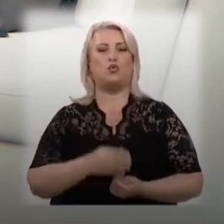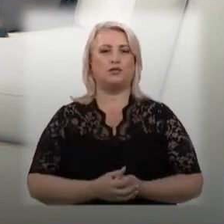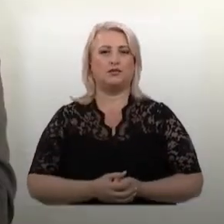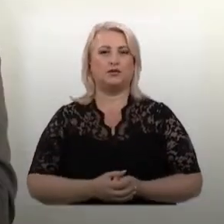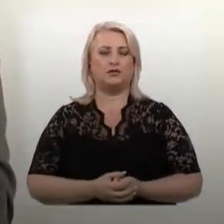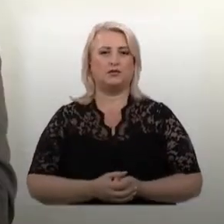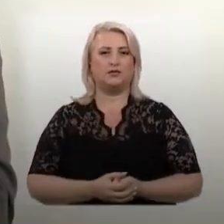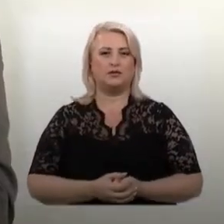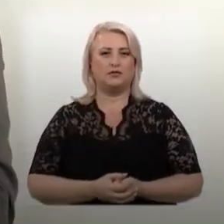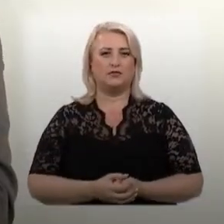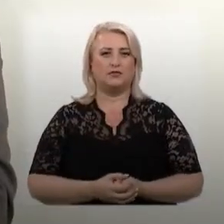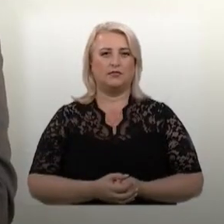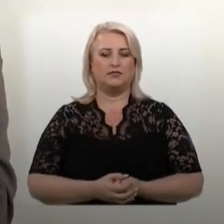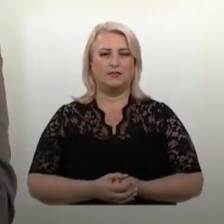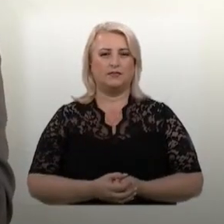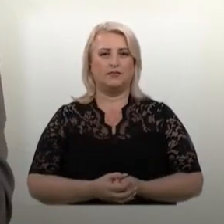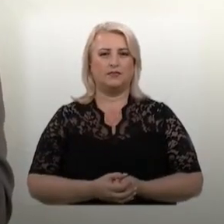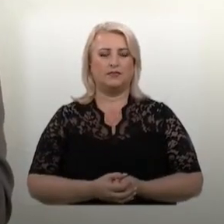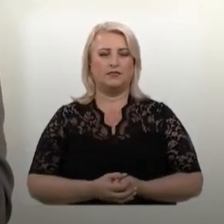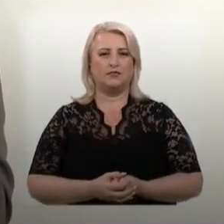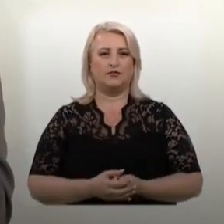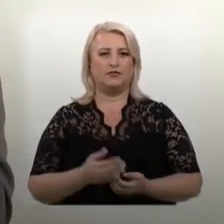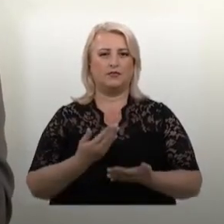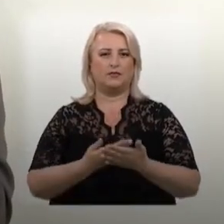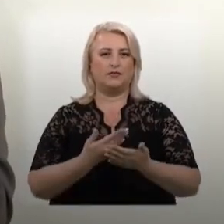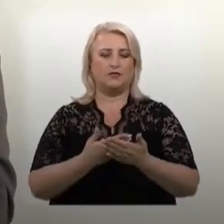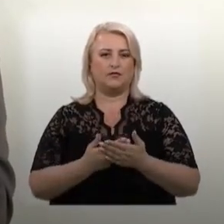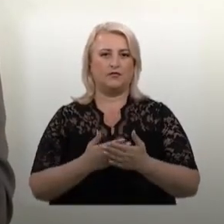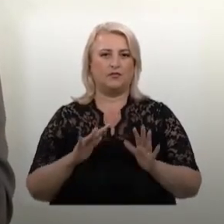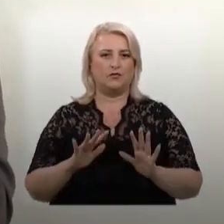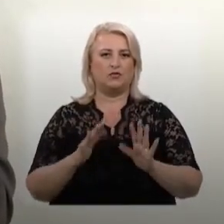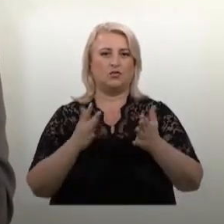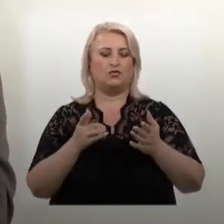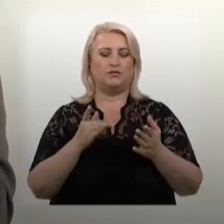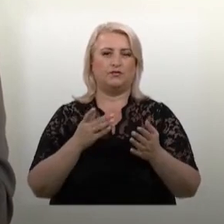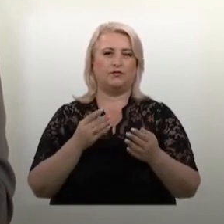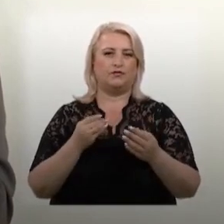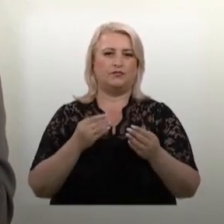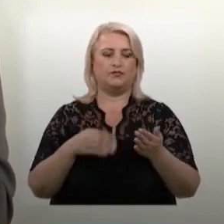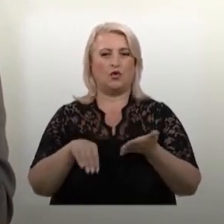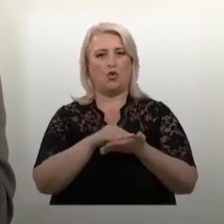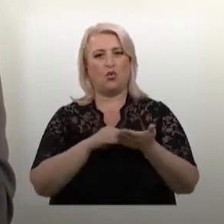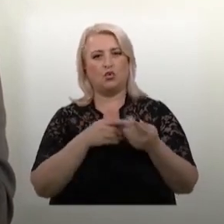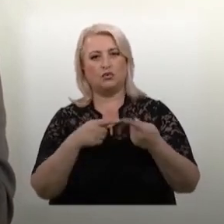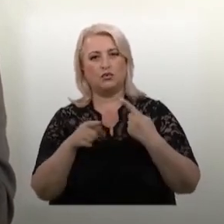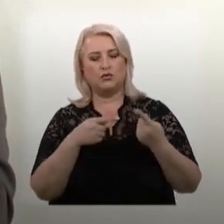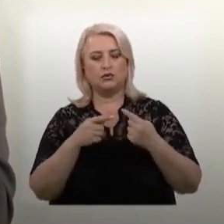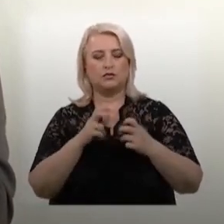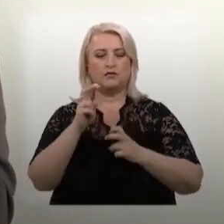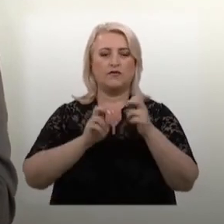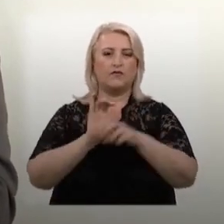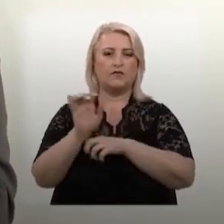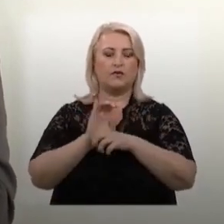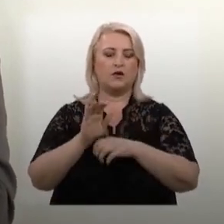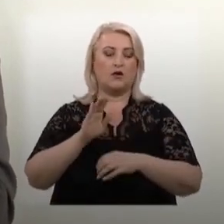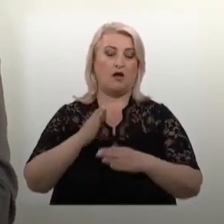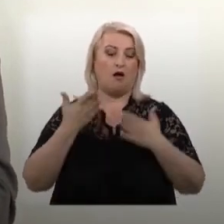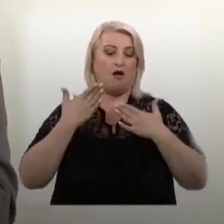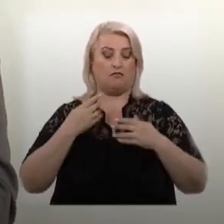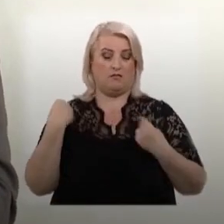conversațional de jurul nu are relevanță în cazul când vin la o consultație din industria hainelor pentru semnal Da